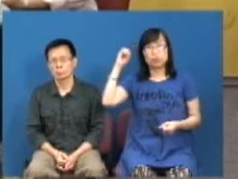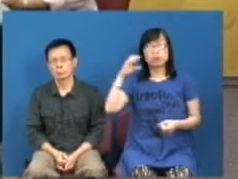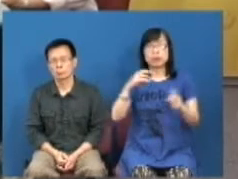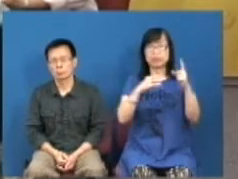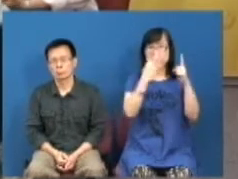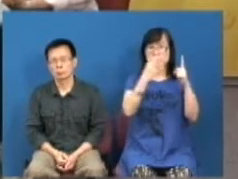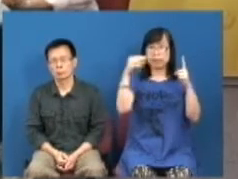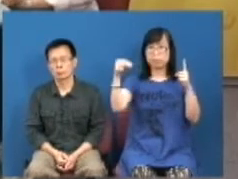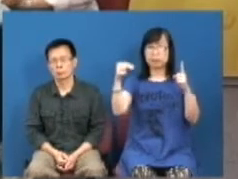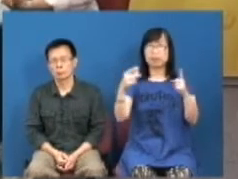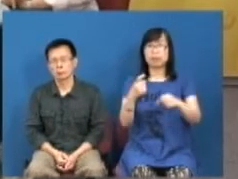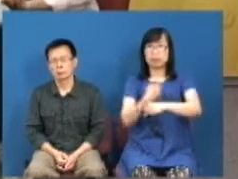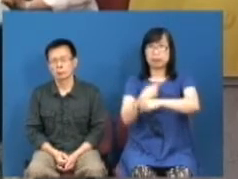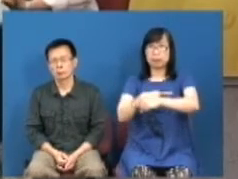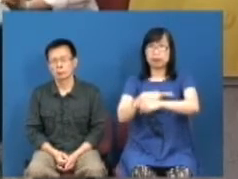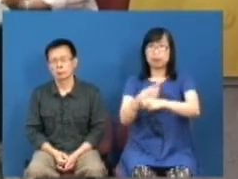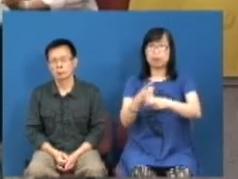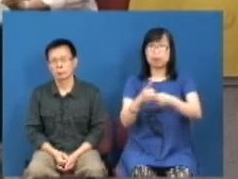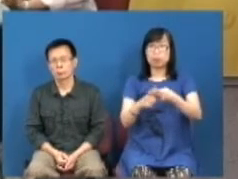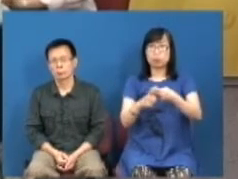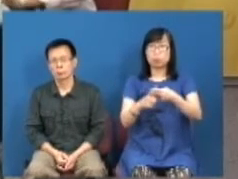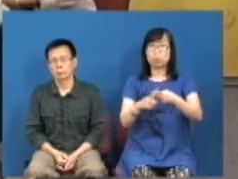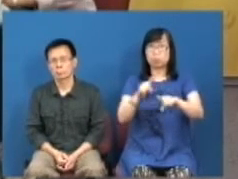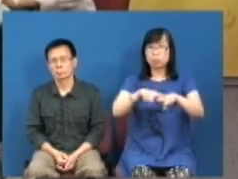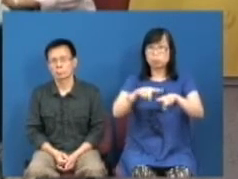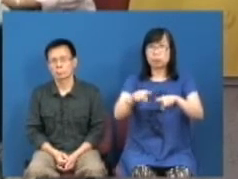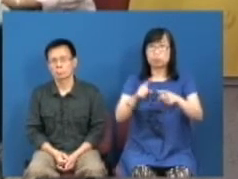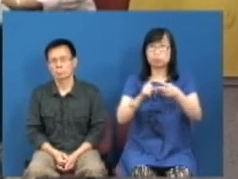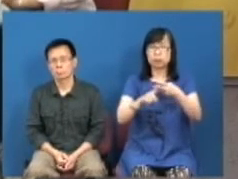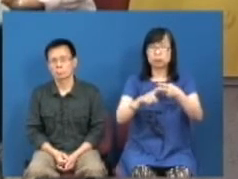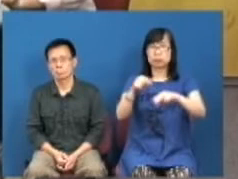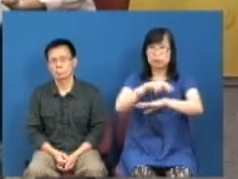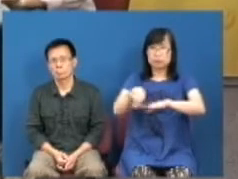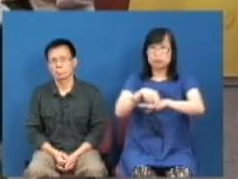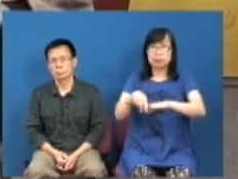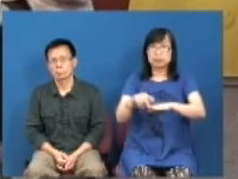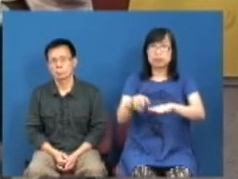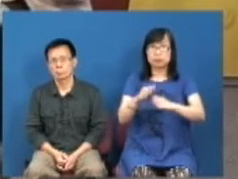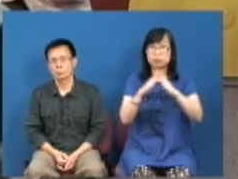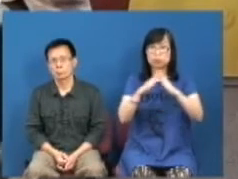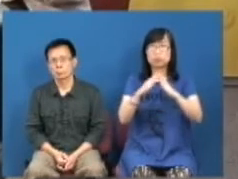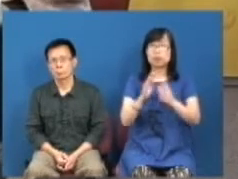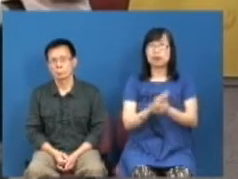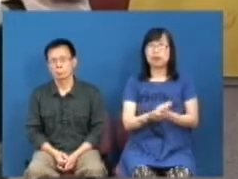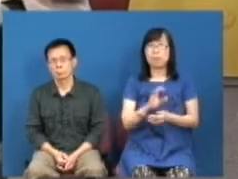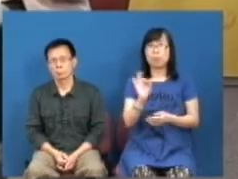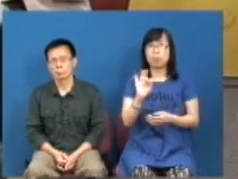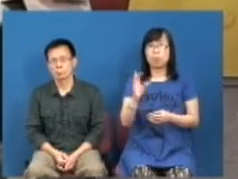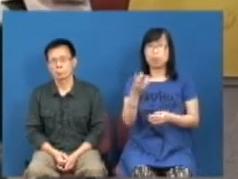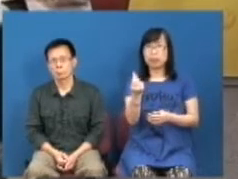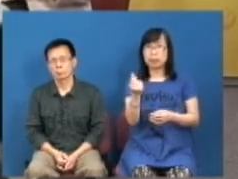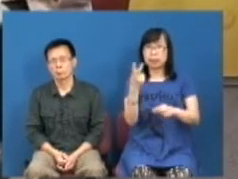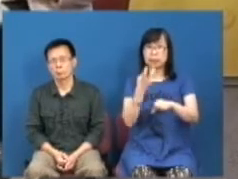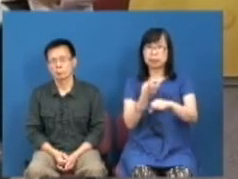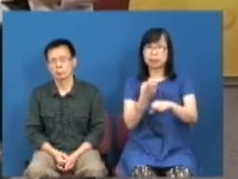家仲係暫時做土木工程拓展處一個儲料庫之外咧，就冇泥頭可以